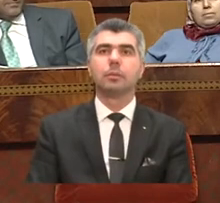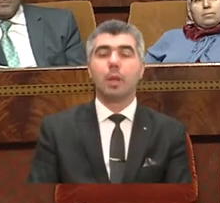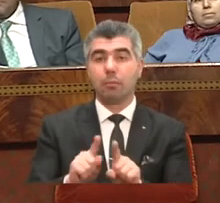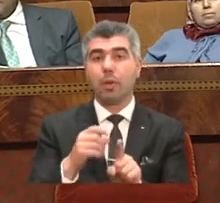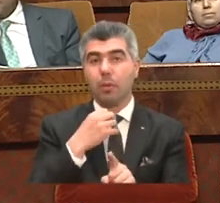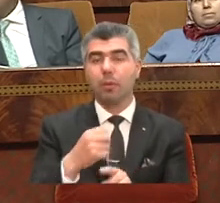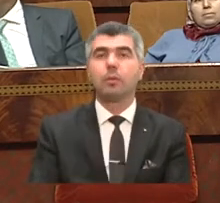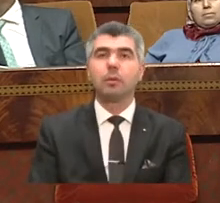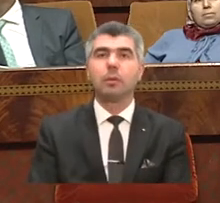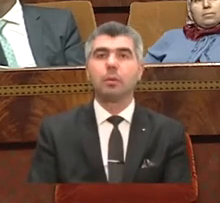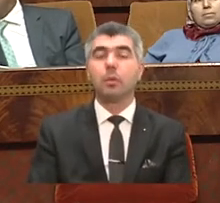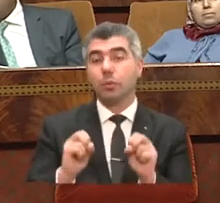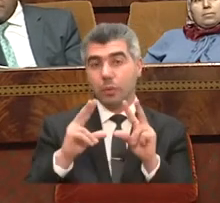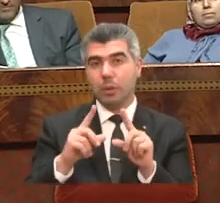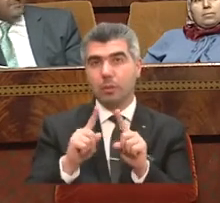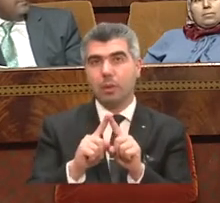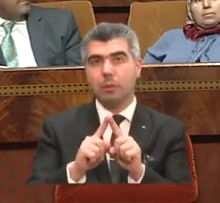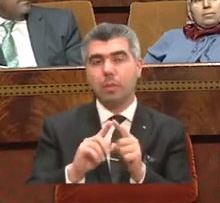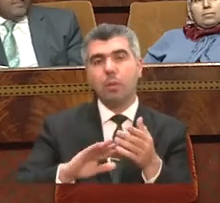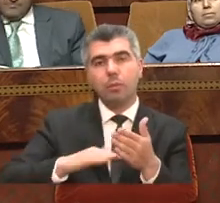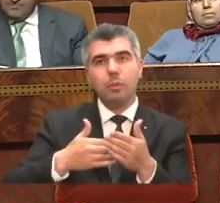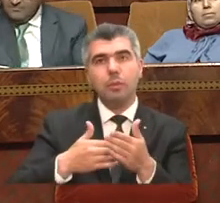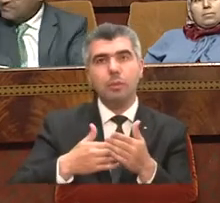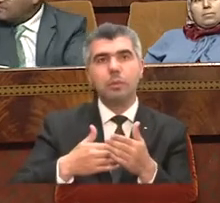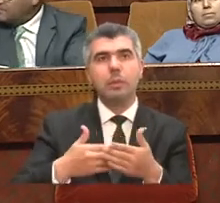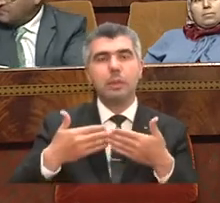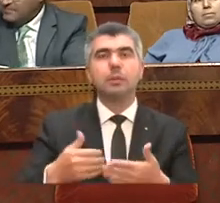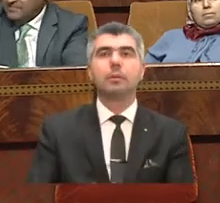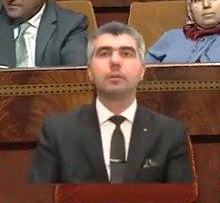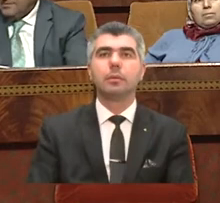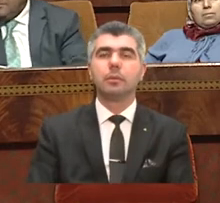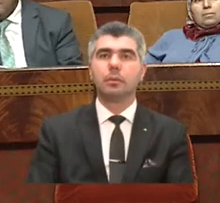انها مستعده وكنطلب منها باش دير، باش